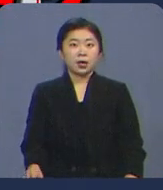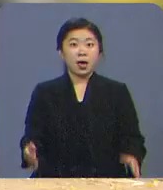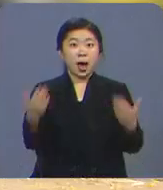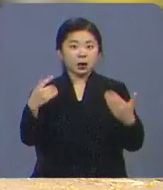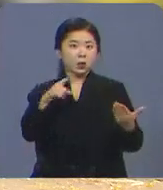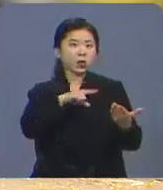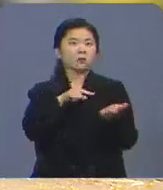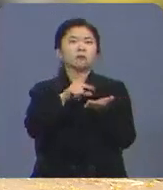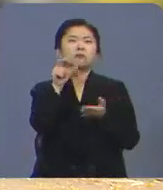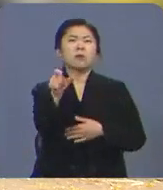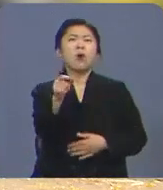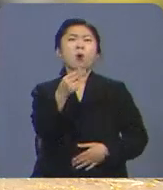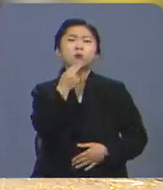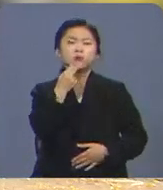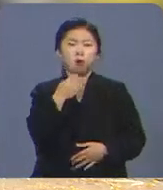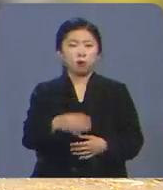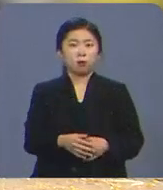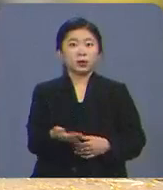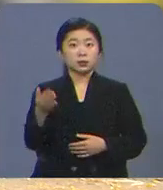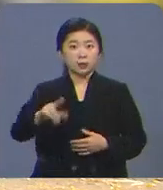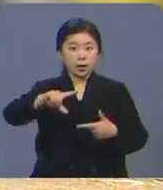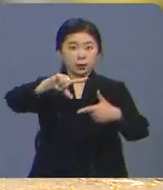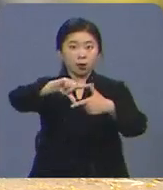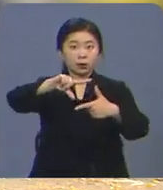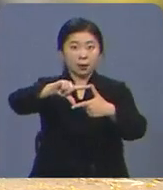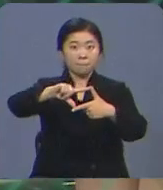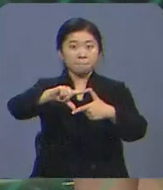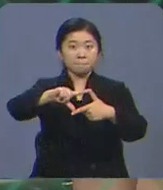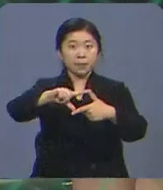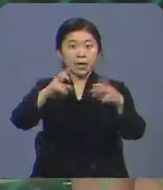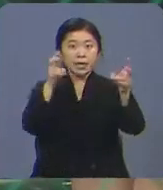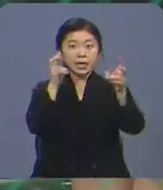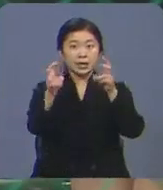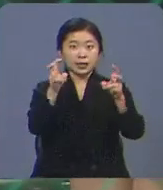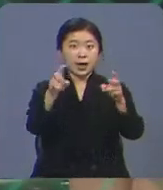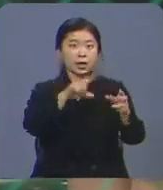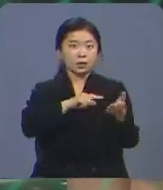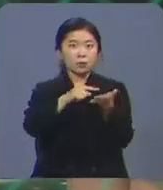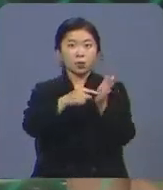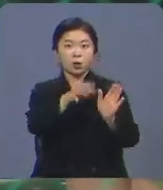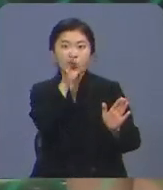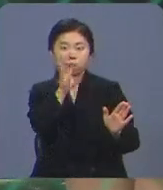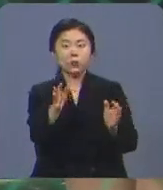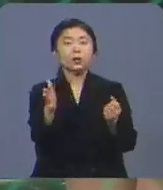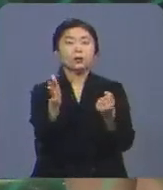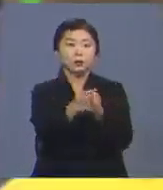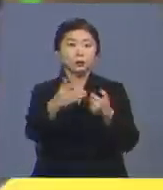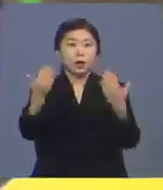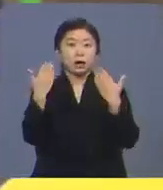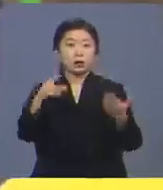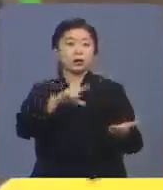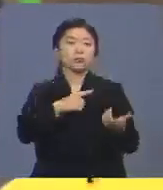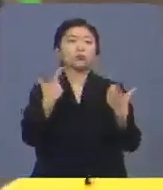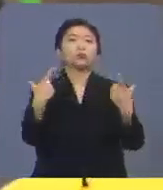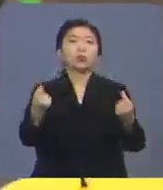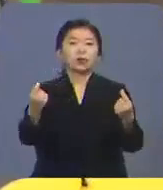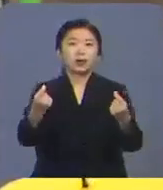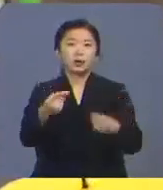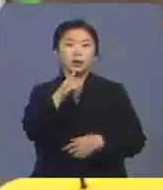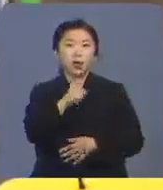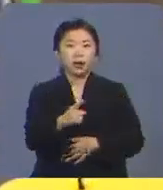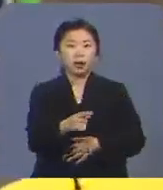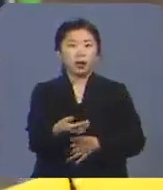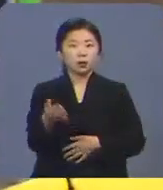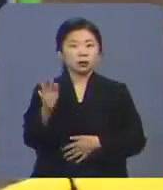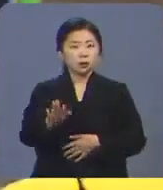없습니다. 경상남도는 직장 이름의 비공개 원칙에 따라 학교 이름도 공개하지 않기로 했습니다. 하지만 학생